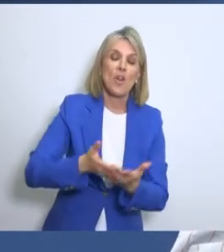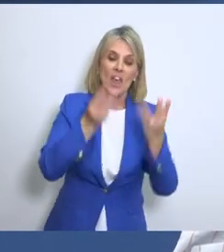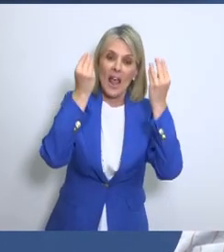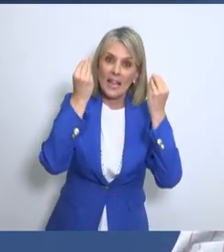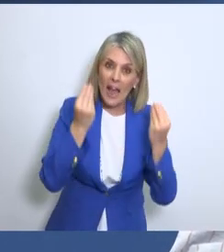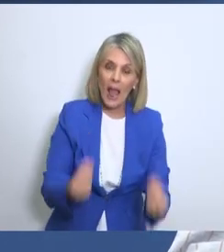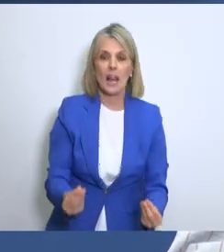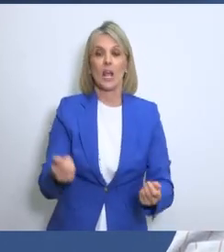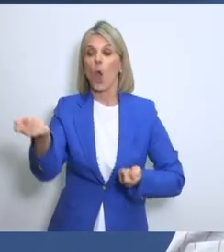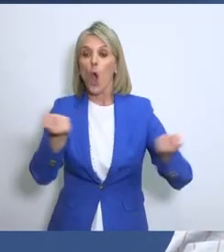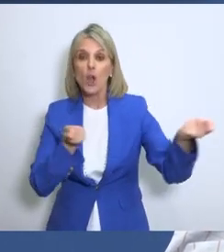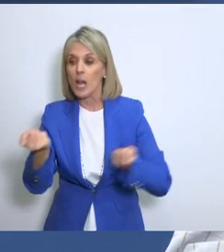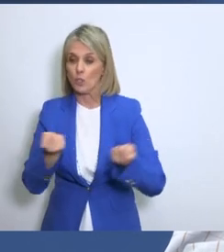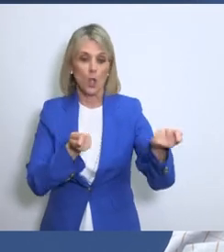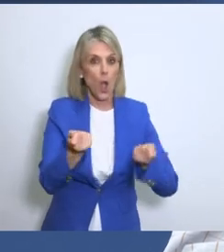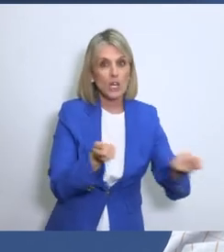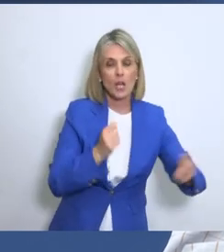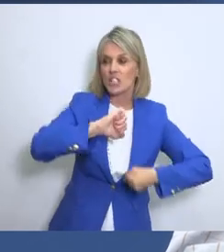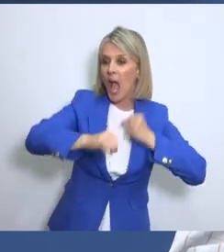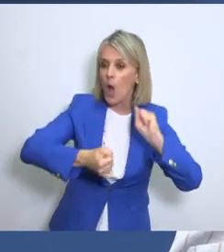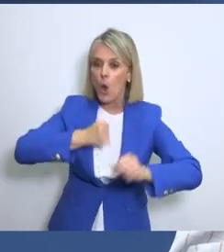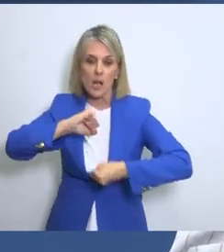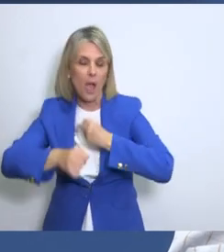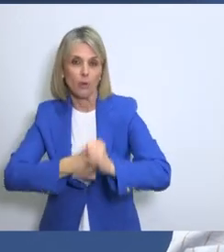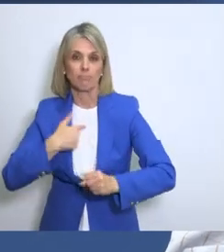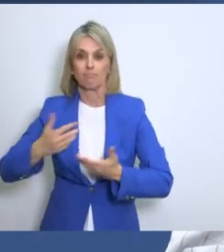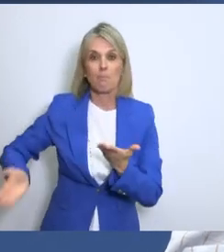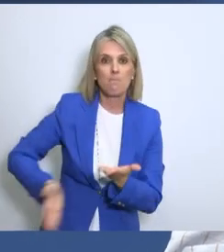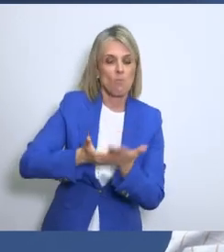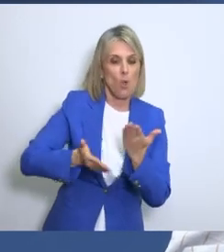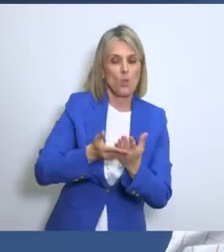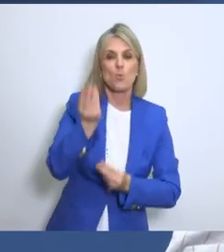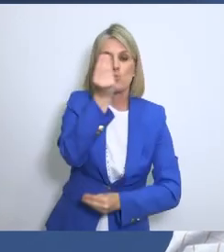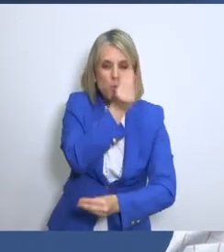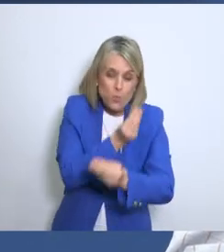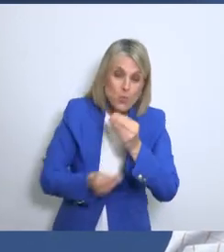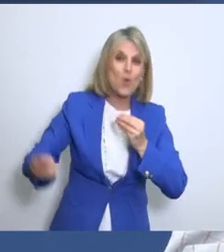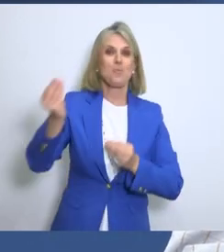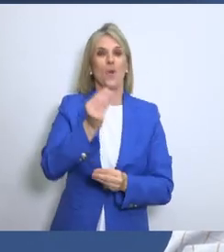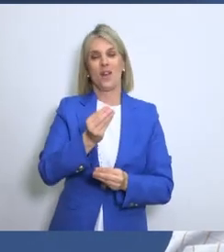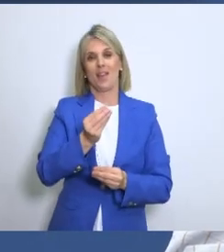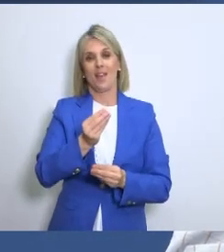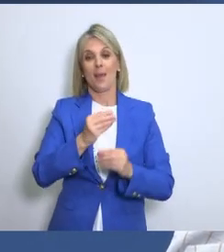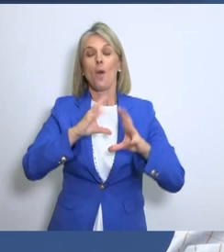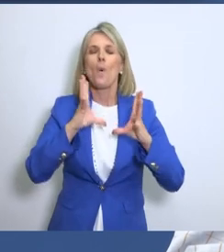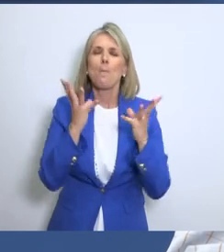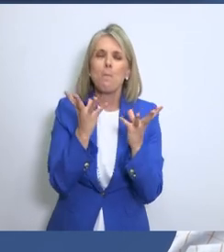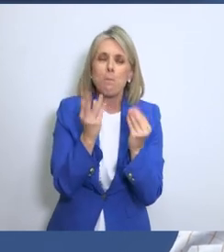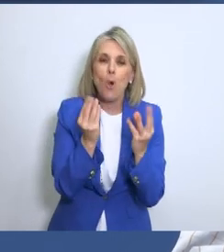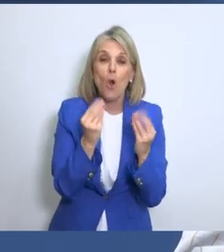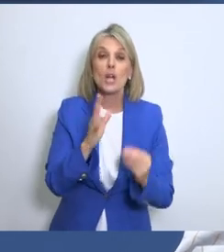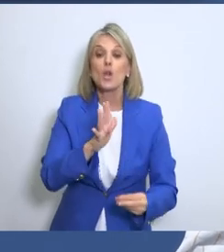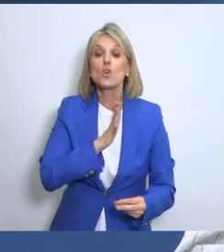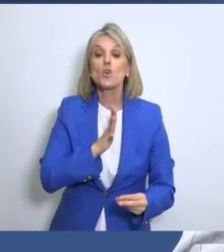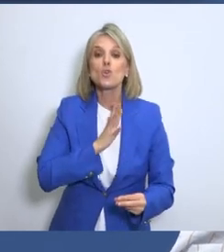την καλύτερη οργάνωση των αγώνων, να βοηθήσει όσο το δυνατόν περισσότερο